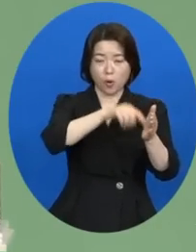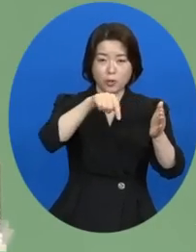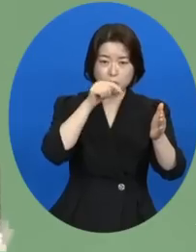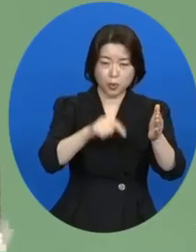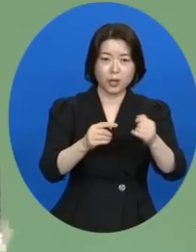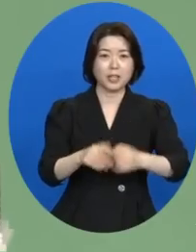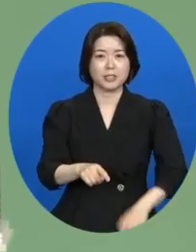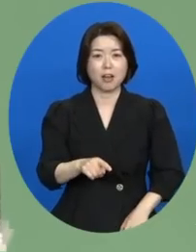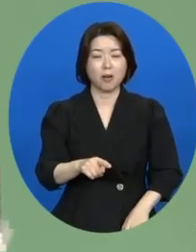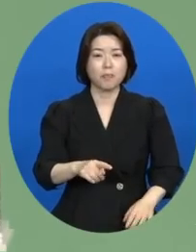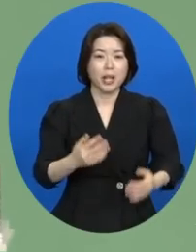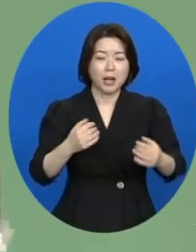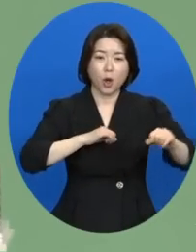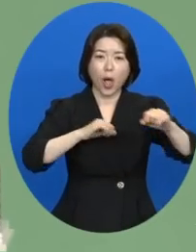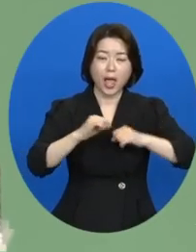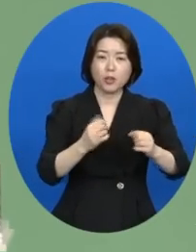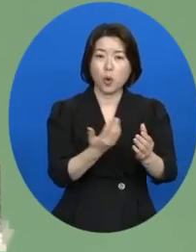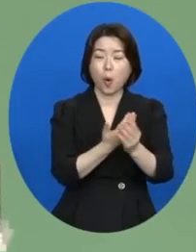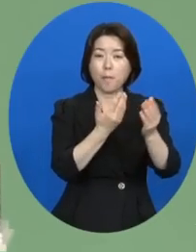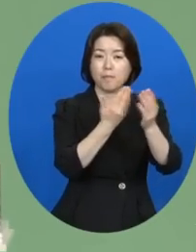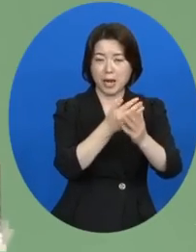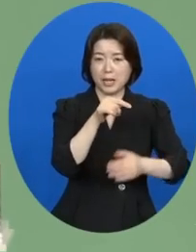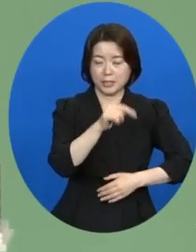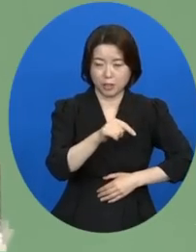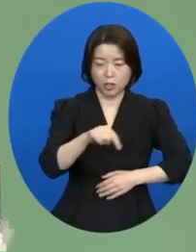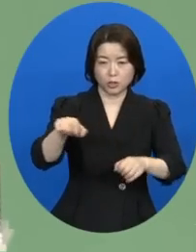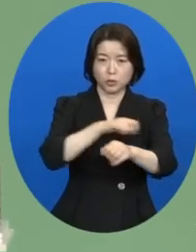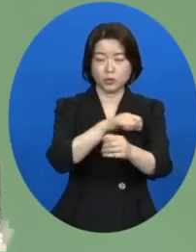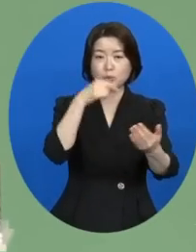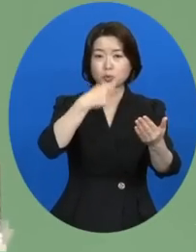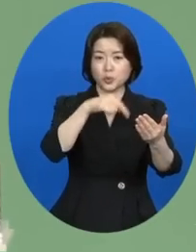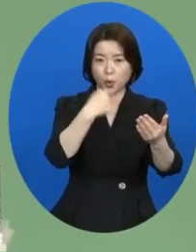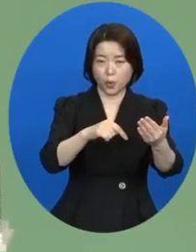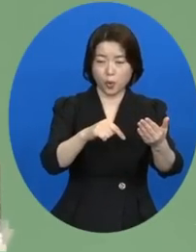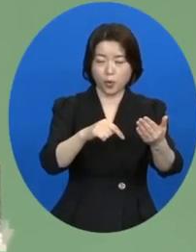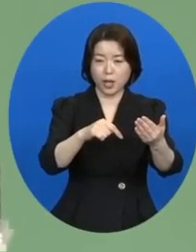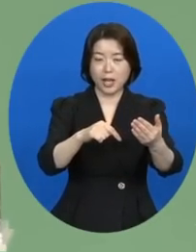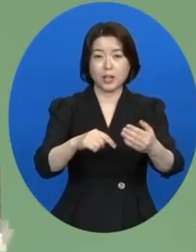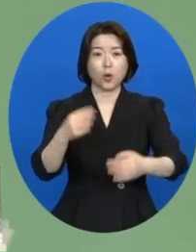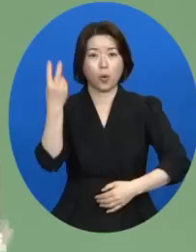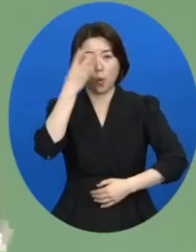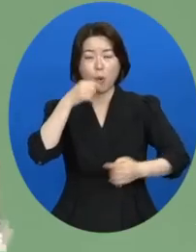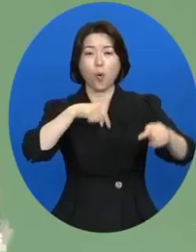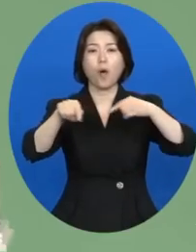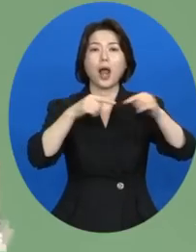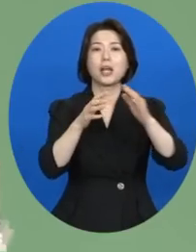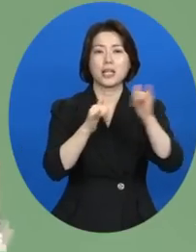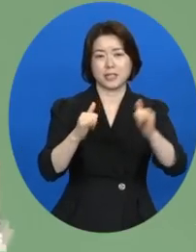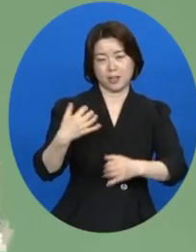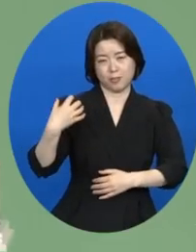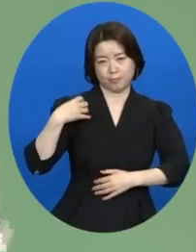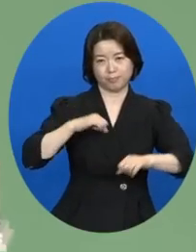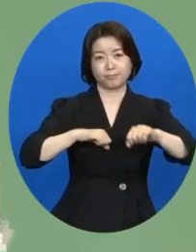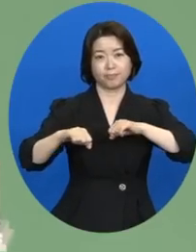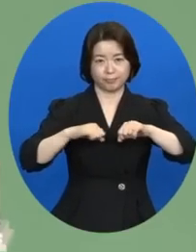소아행동발달장애 어린이들을 위한 특수교육 프로그램 트랙터로 사역하고 있습니다.